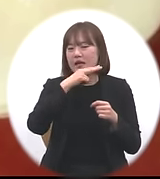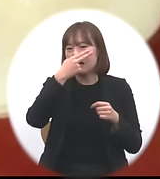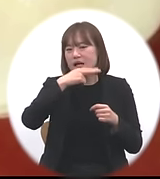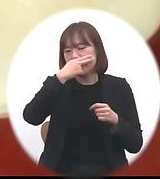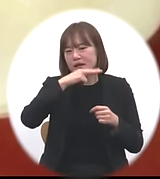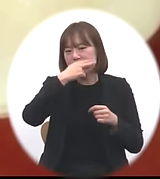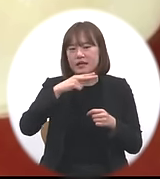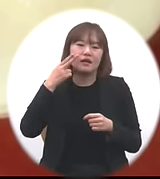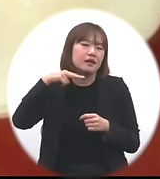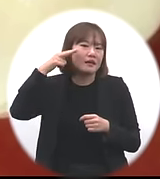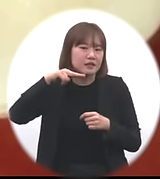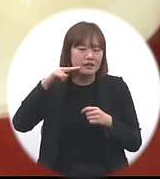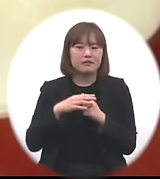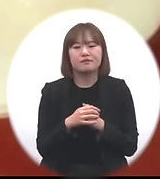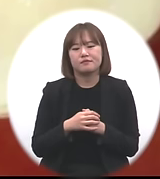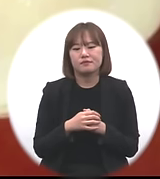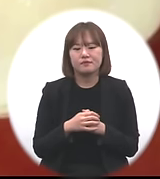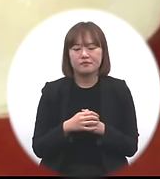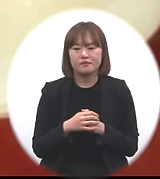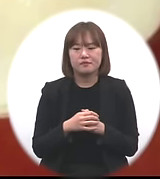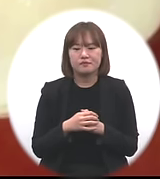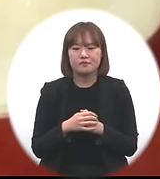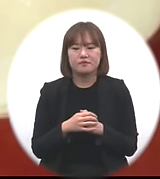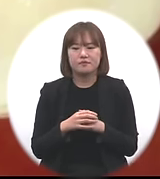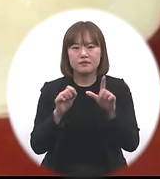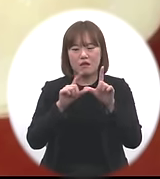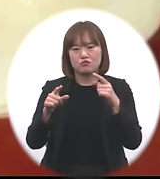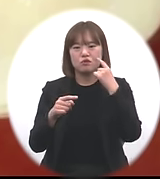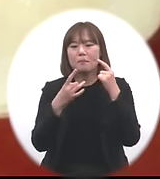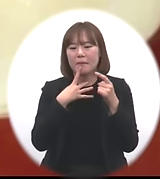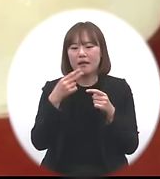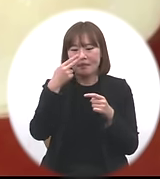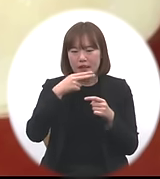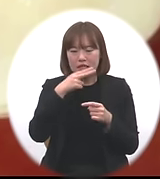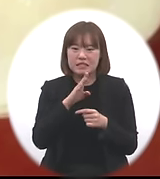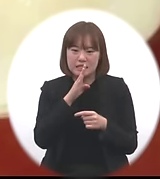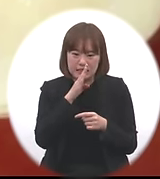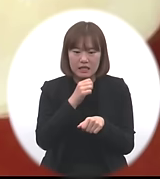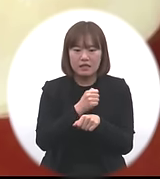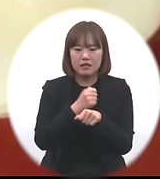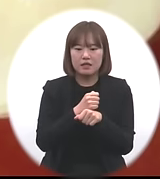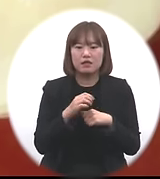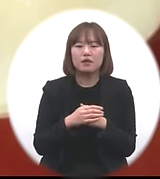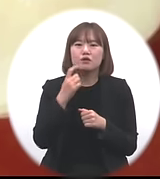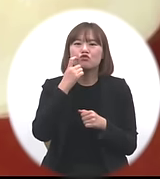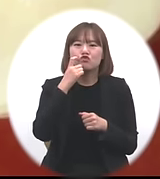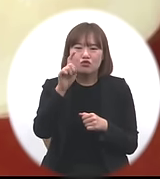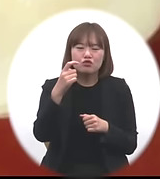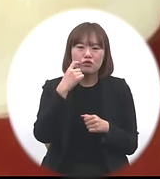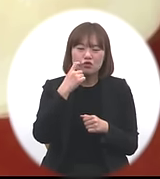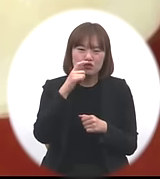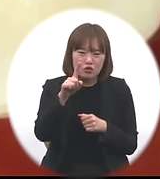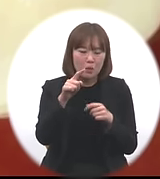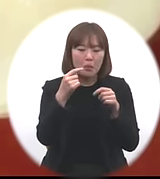방법이에요. 위아래로 닦던 옆으로 닦던 저 튀어나온 데만 닦입니다. 그런데 우리가 꼭 닦아야 될 때는 저 치아와 치아 사이 노랗게